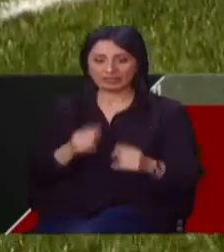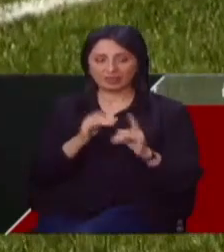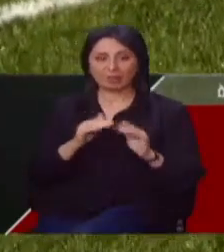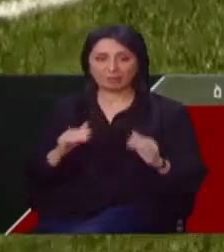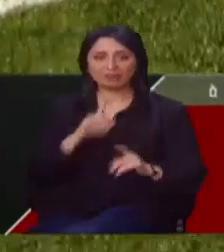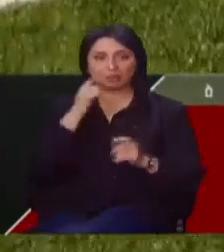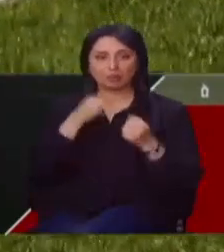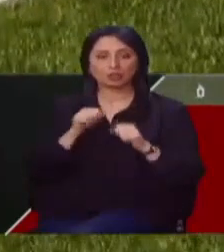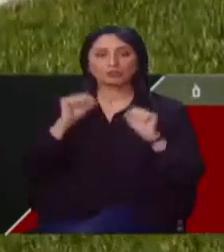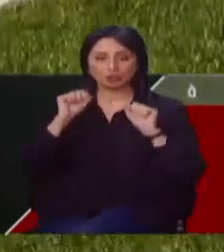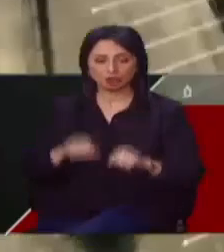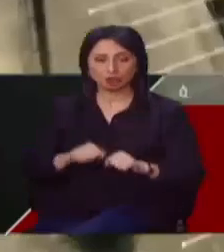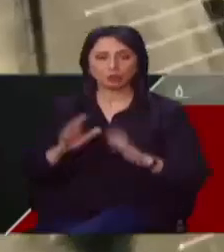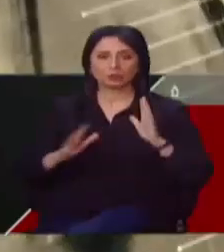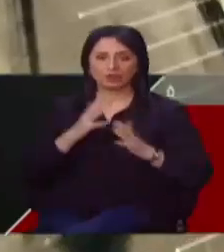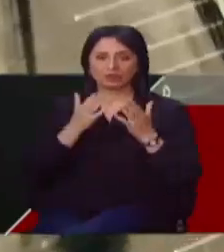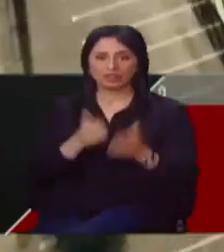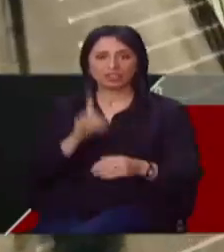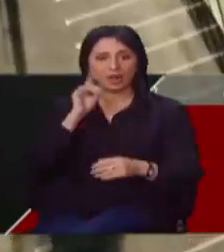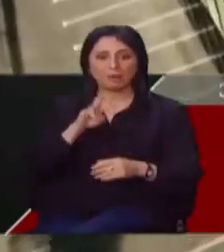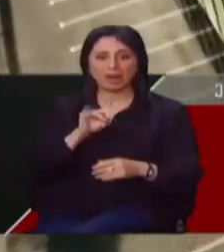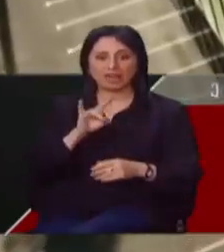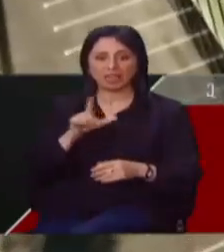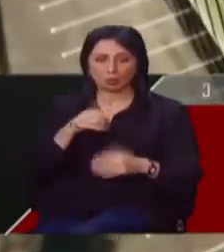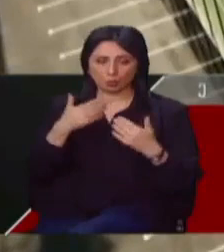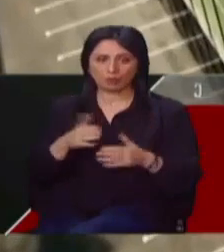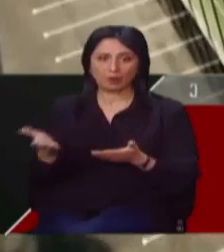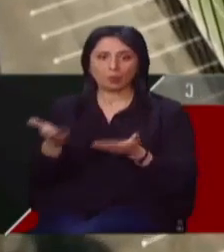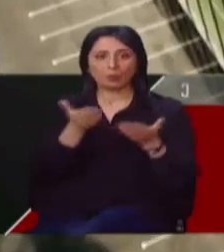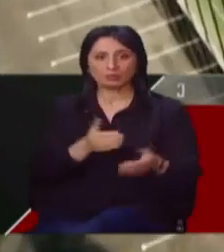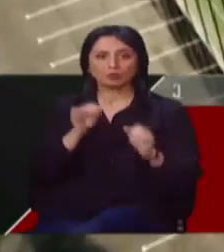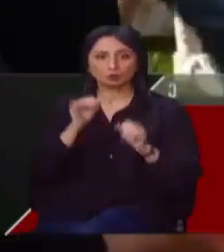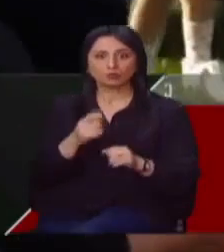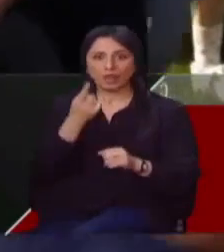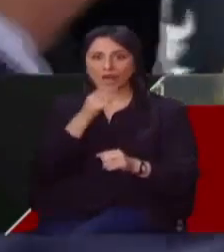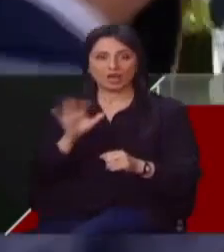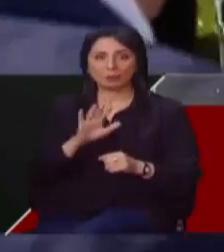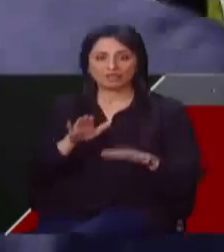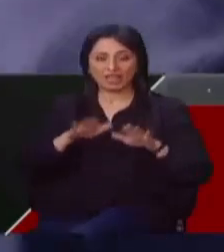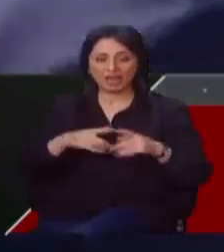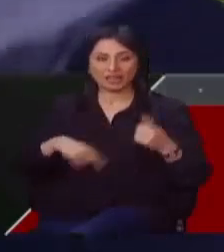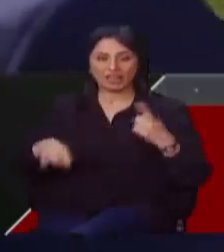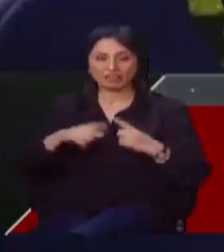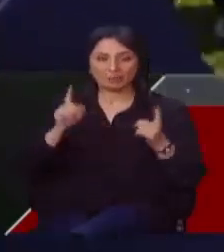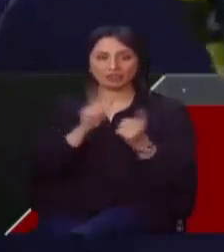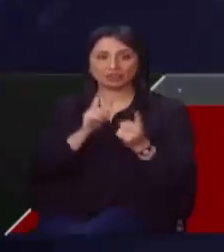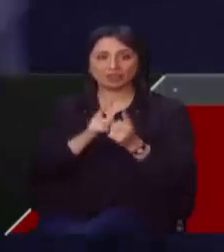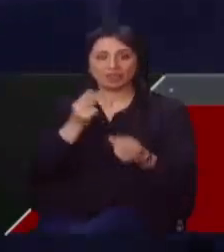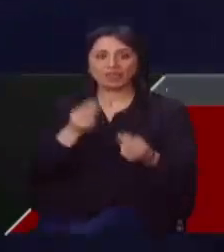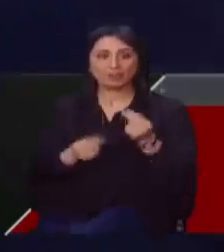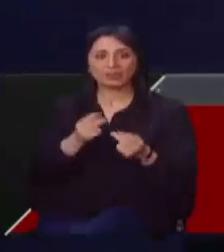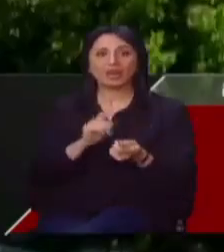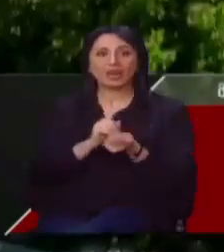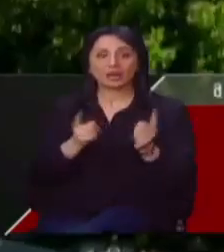ბავშვებს მოზარდებს აქ შეეძლებათ ვარჯიში და მარნეულს უკვე შეუძლია უმასპინძლოს არა მარტო ადგილობრივ შეხვედრებს და